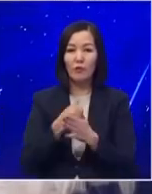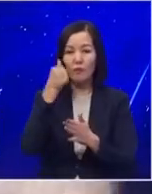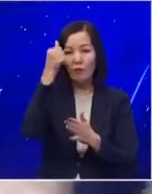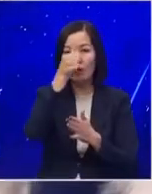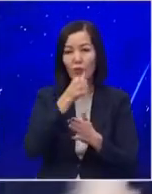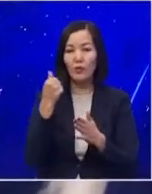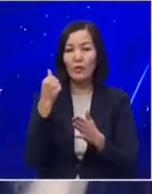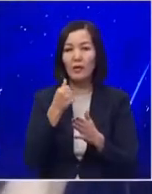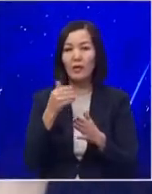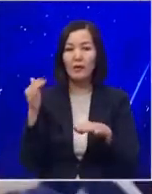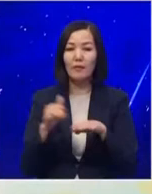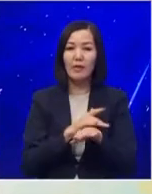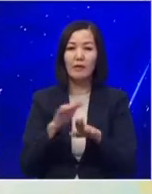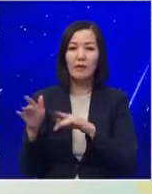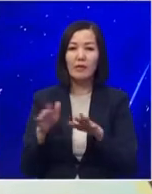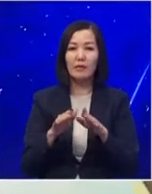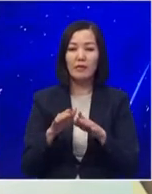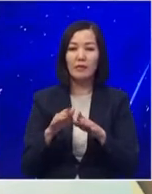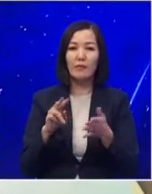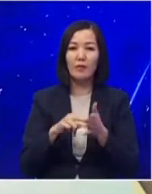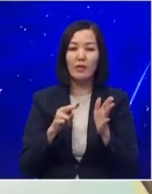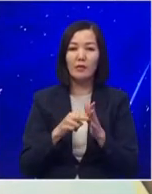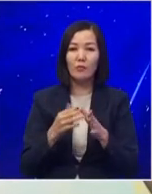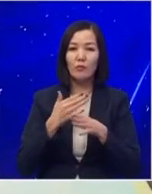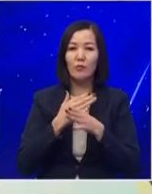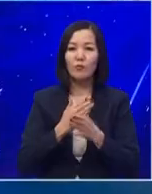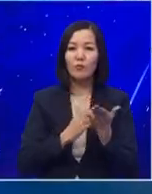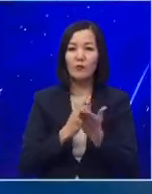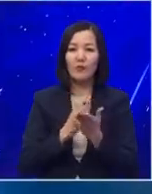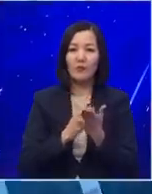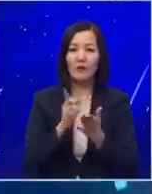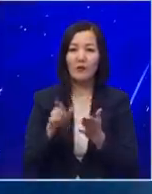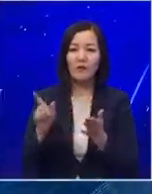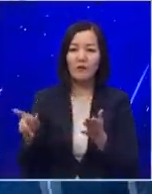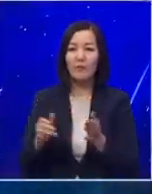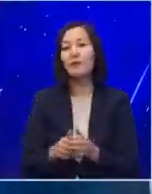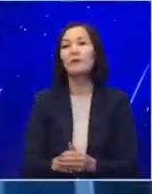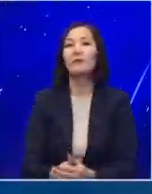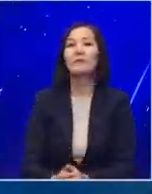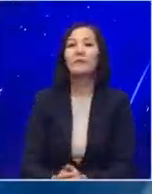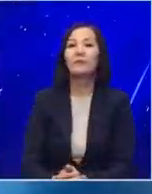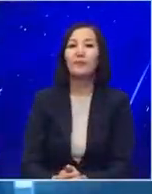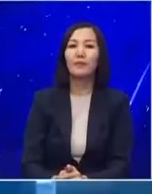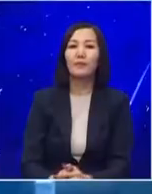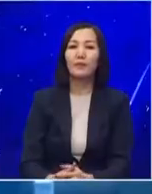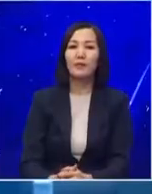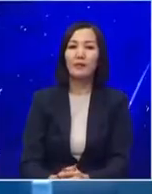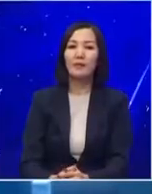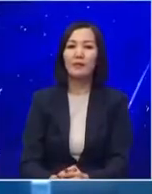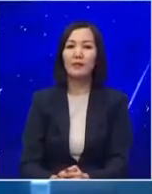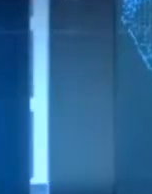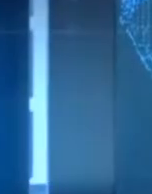благотворительной акции волонтеры планируют оказать помощь и ветеранам кумира тимергалиева коротко строганов телеканал жетысу